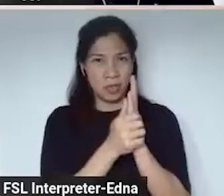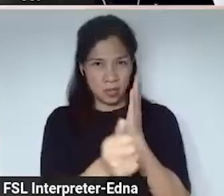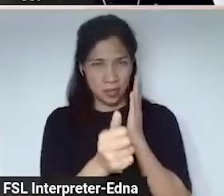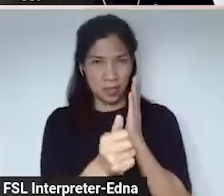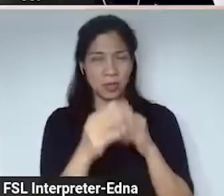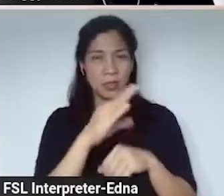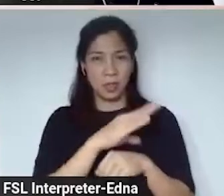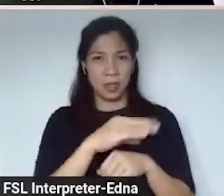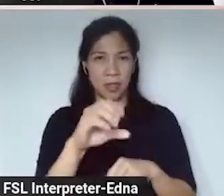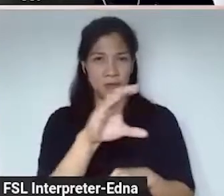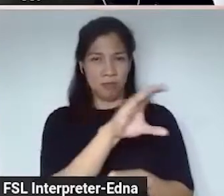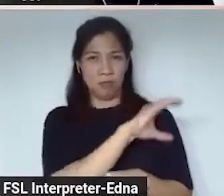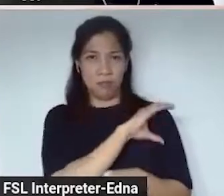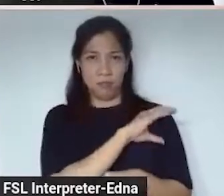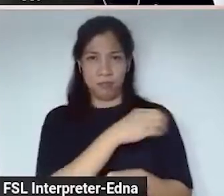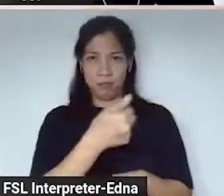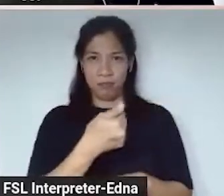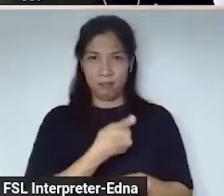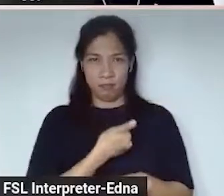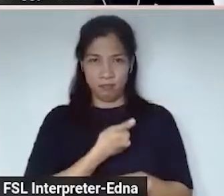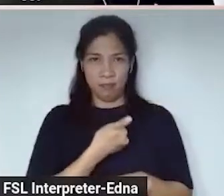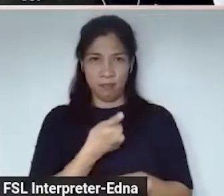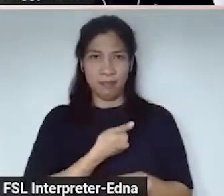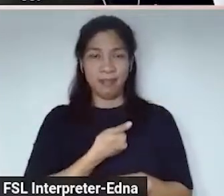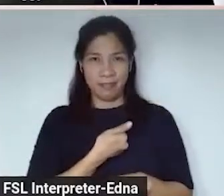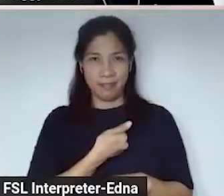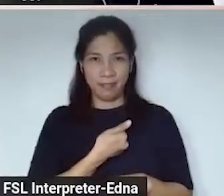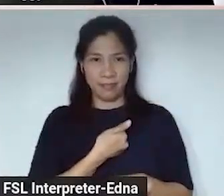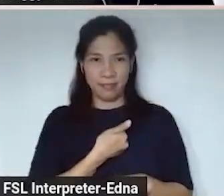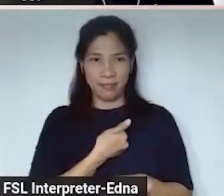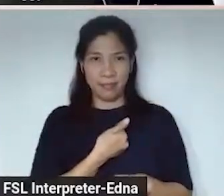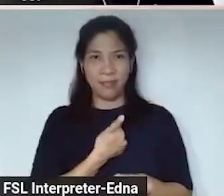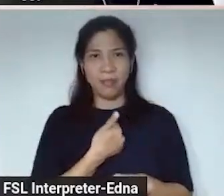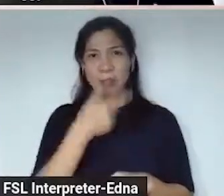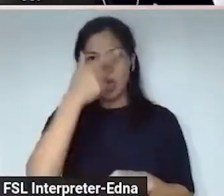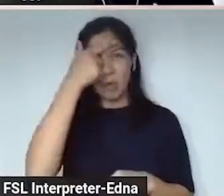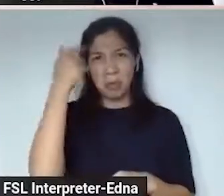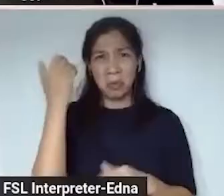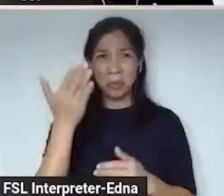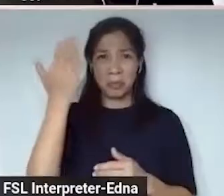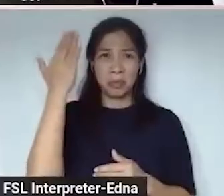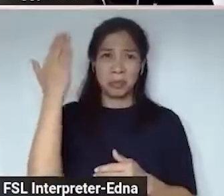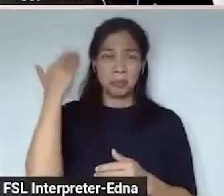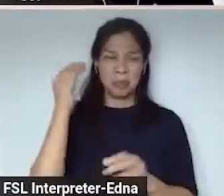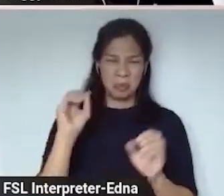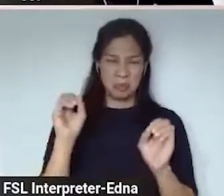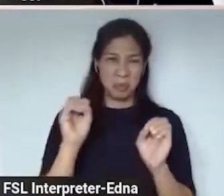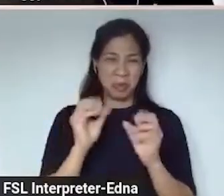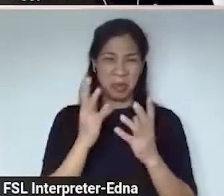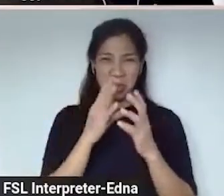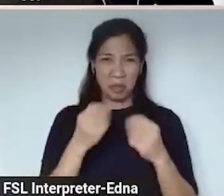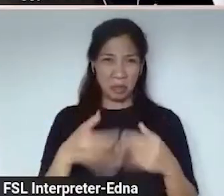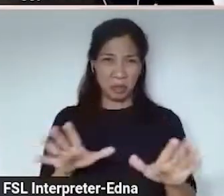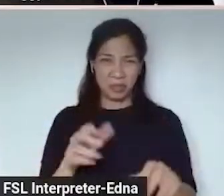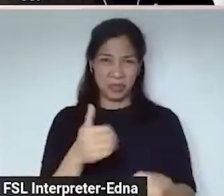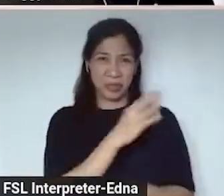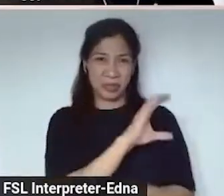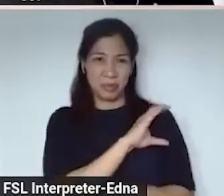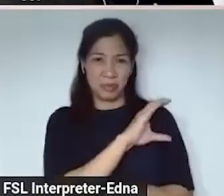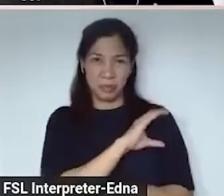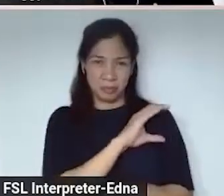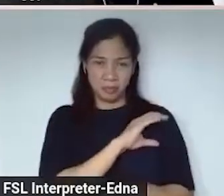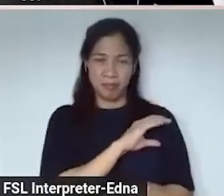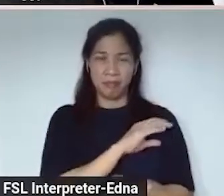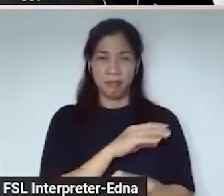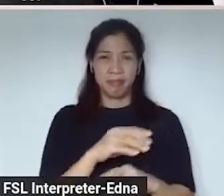na ibalik. Kasi nawalang ng kumpiyansa ng karamihan sa amin dito. We have different stories. Pero